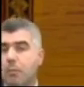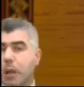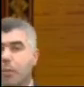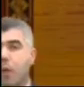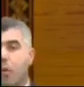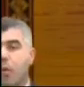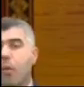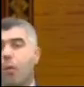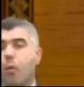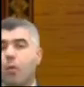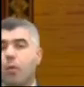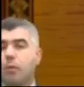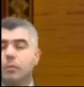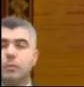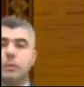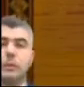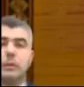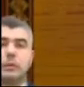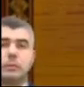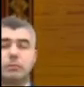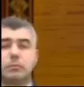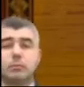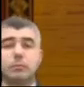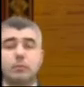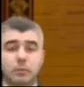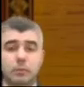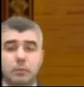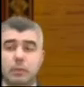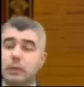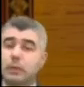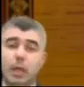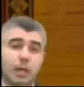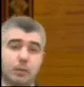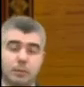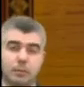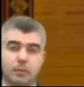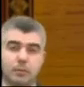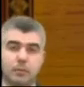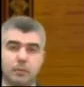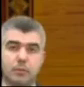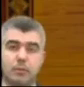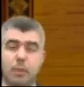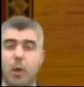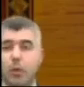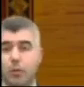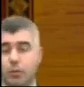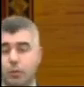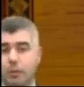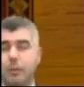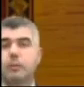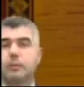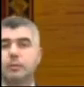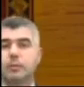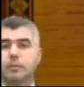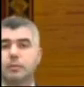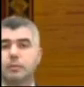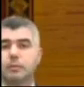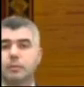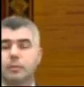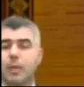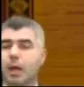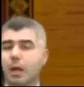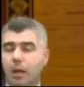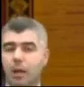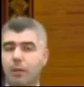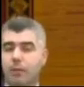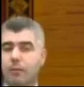ويدعون إلى الوصول وتقديم الأمل إلى هذه المنطقة وإلى هذه الشعوب التي لا تملكها اليوم. أنا